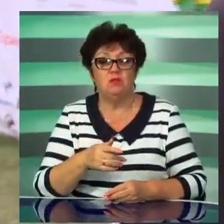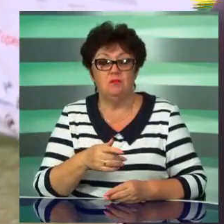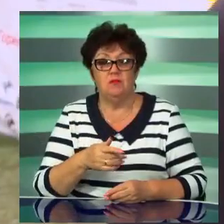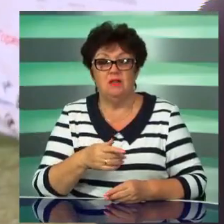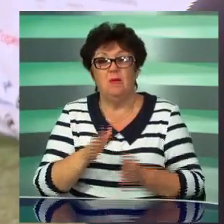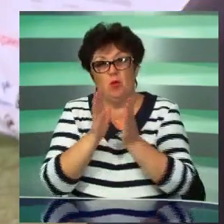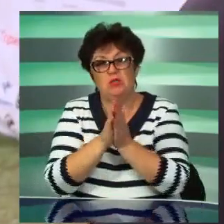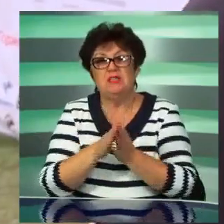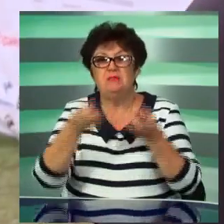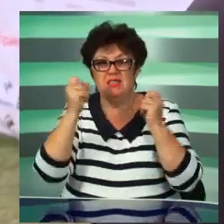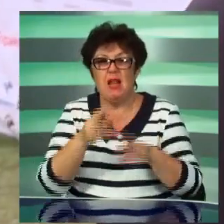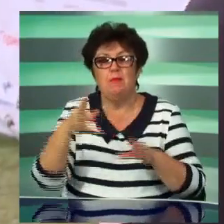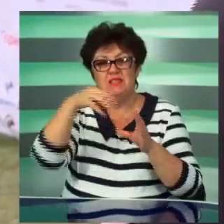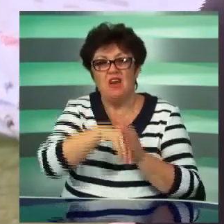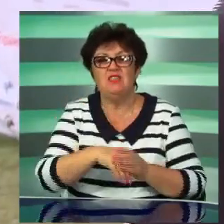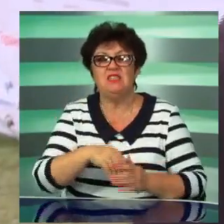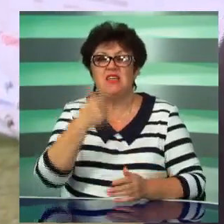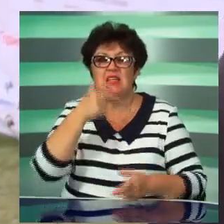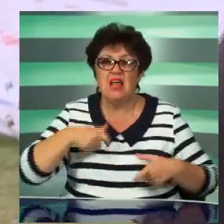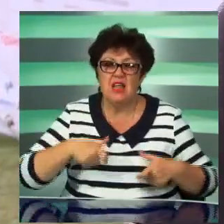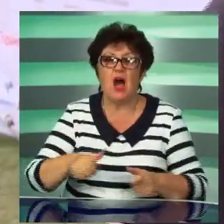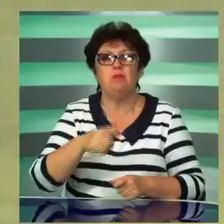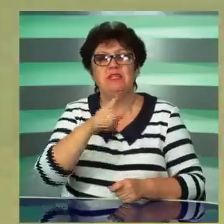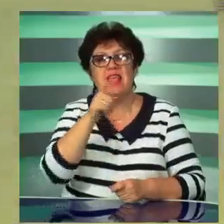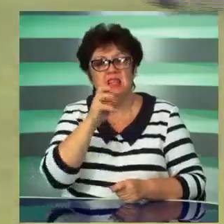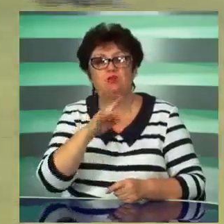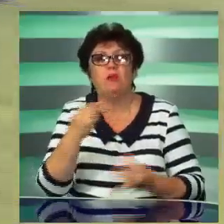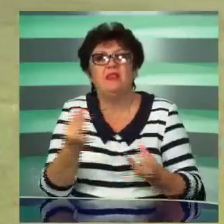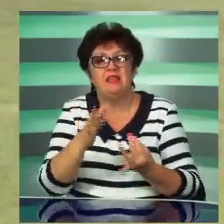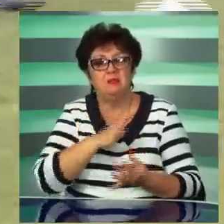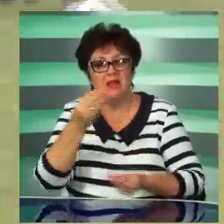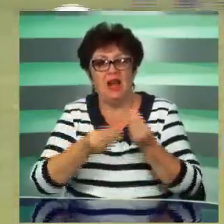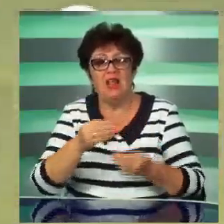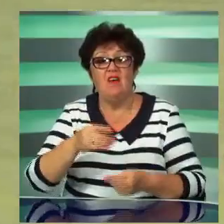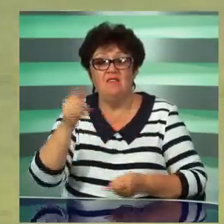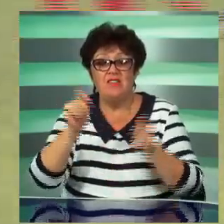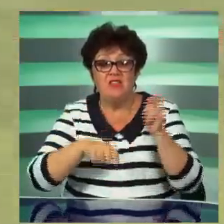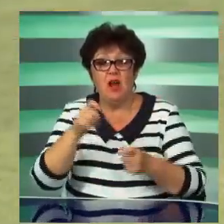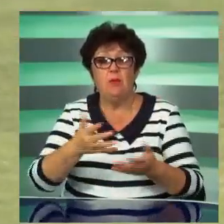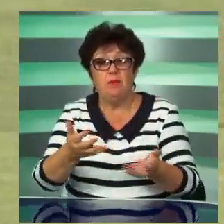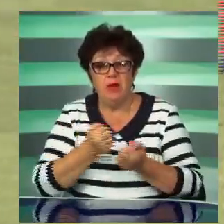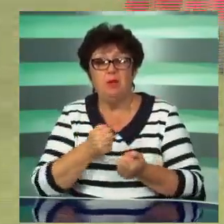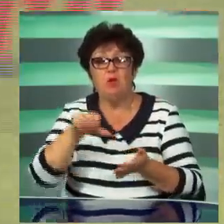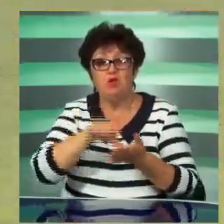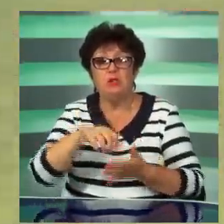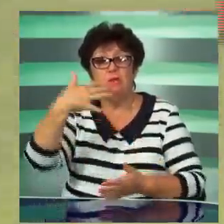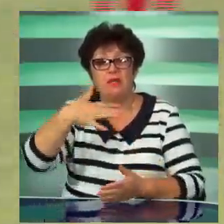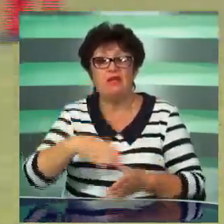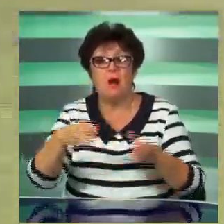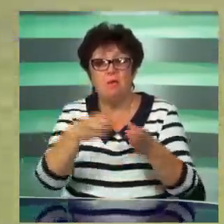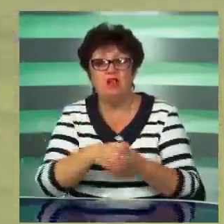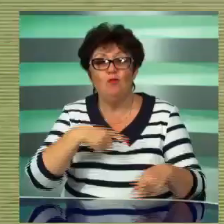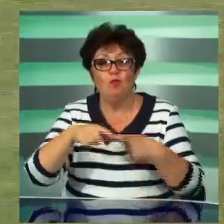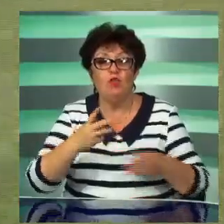в группу там, с «Зенитом» там, или с «Краснодаром», ну, чтобы было интересно сыграть. В этом году в фестивале приняли участие более 50 детских команд.